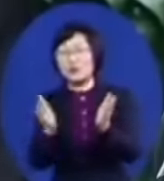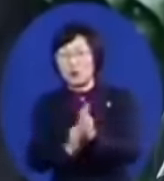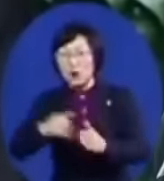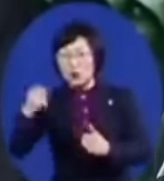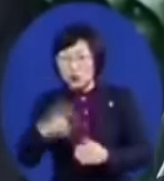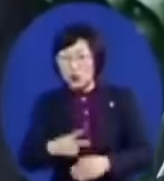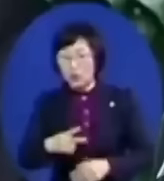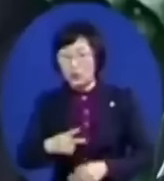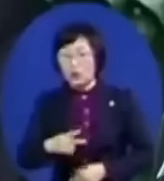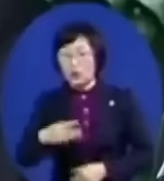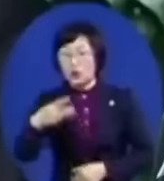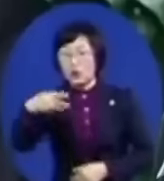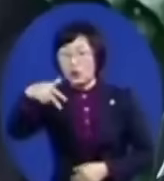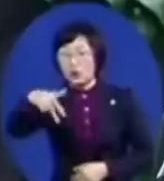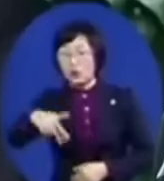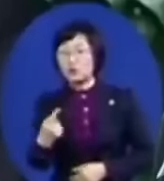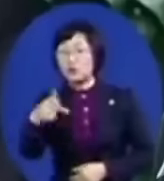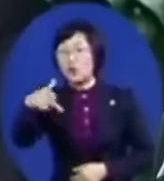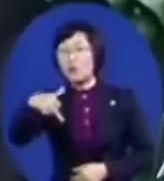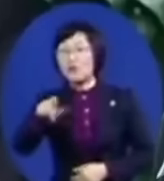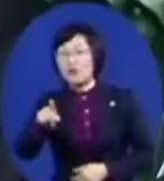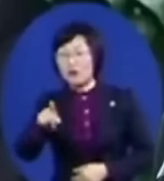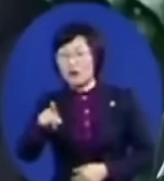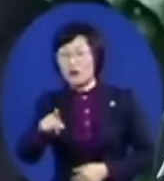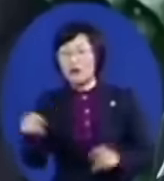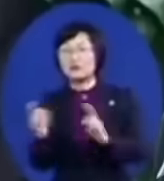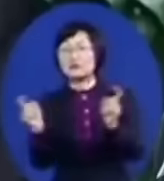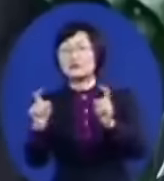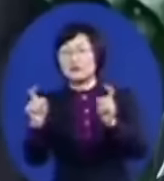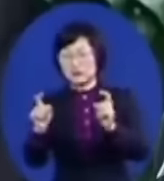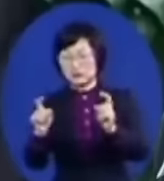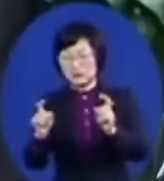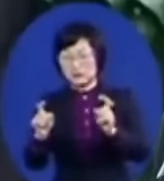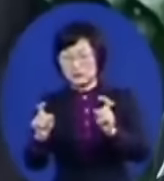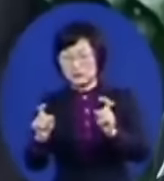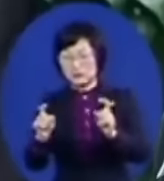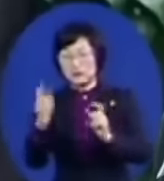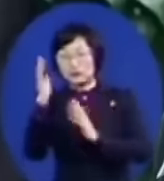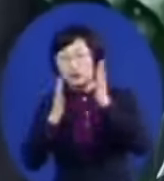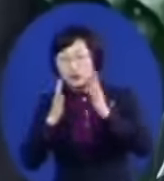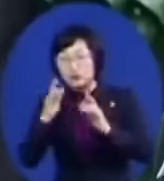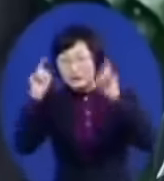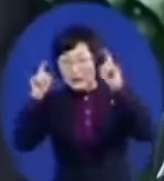싸웠습니다. 초지 때문에 조카하고 싸워서 헤어졌습니다.